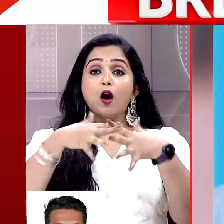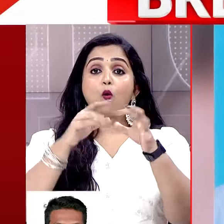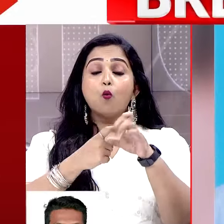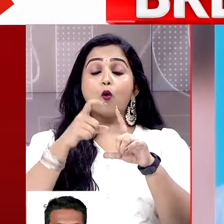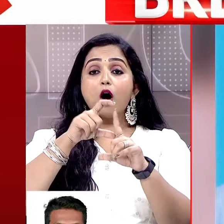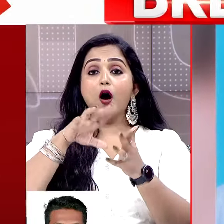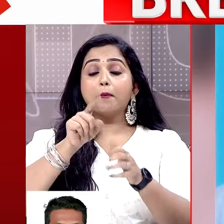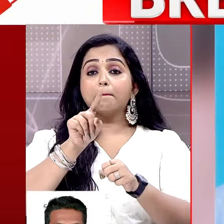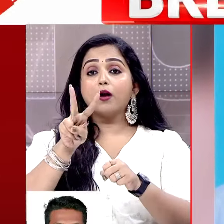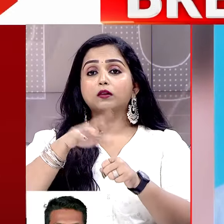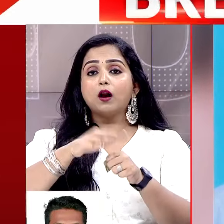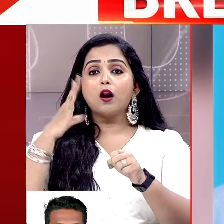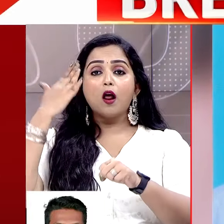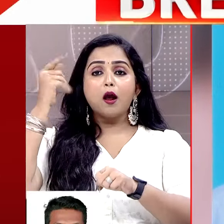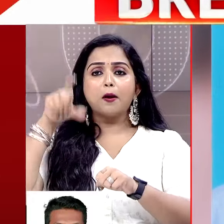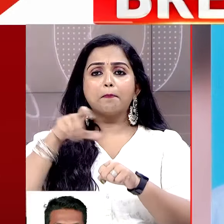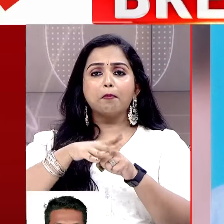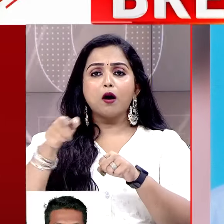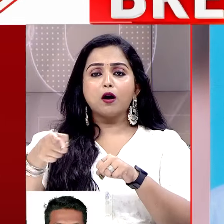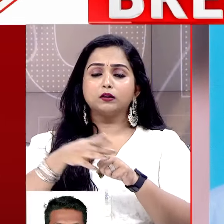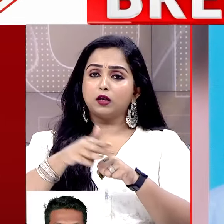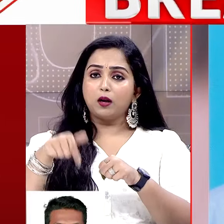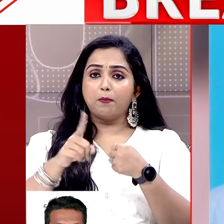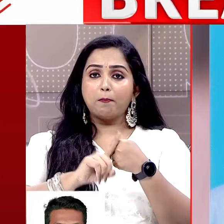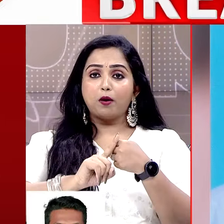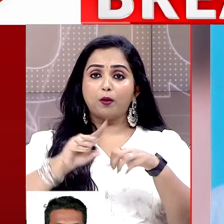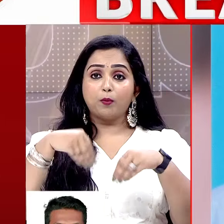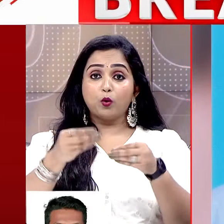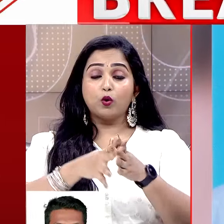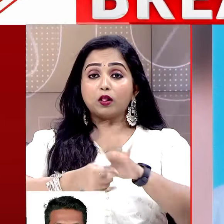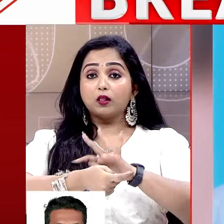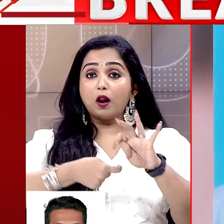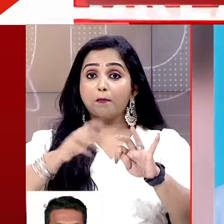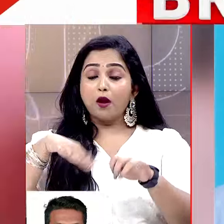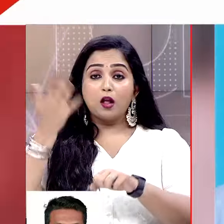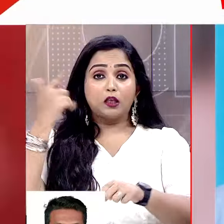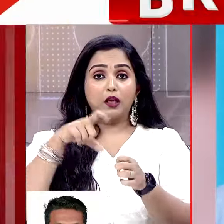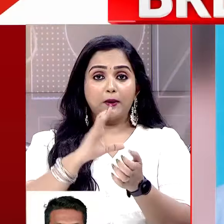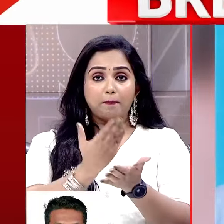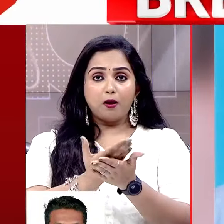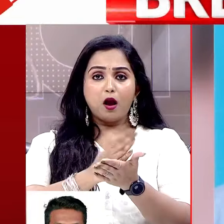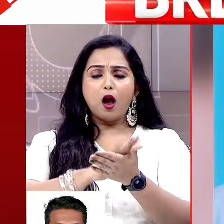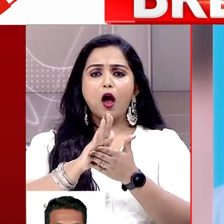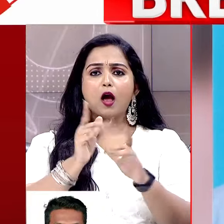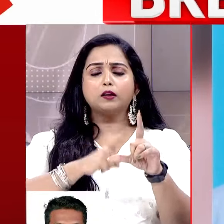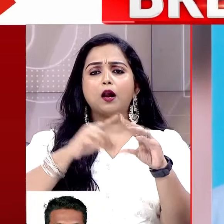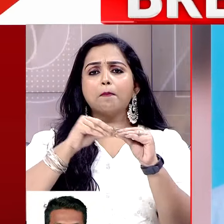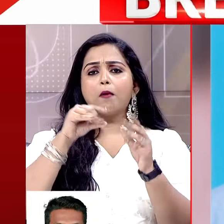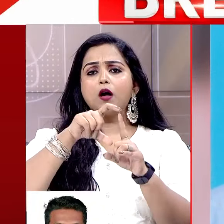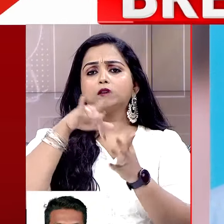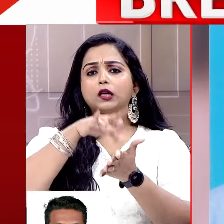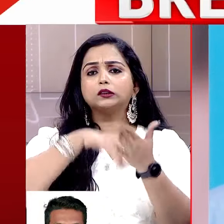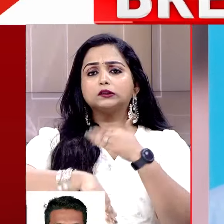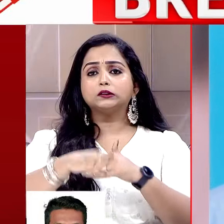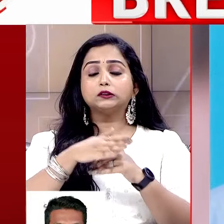പേര്. അപ്പോ ഈ ക്രിപ്റ്റോ കറൻസി വഴി ഒരു തട്ടിപ്പ് നടത്തിയെന്ന പരാതി ഉയർന്നു വന്നു ഹൈദരാബാദിലാണ്. ഹൈദരാബാദ് പോലീസ് ആ കേസ് രജിസ്റ്റർ